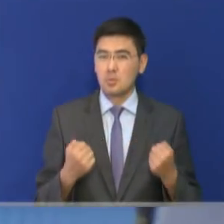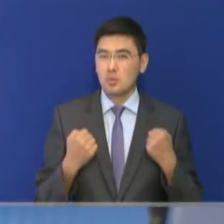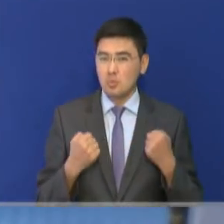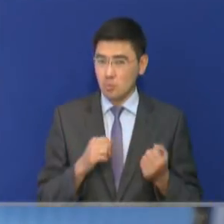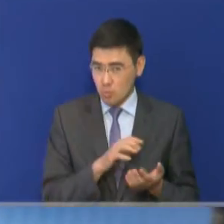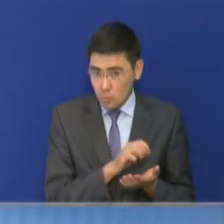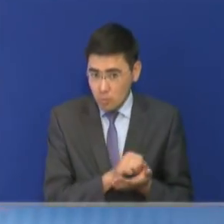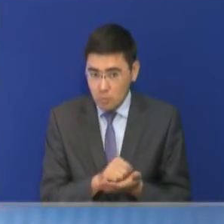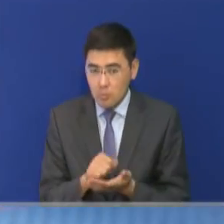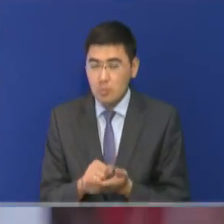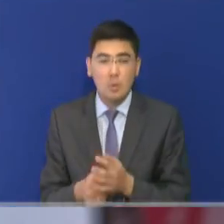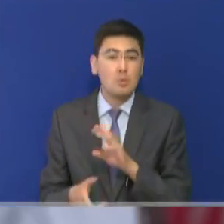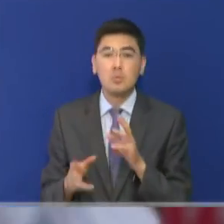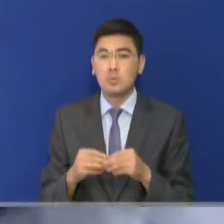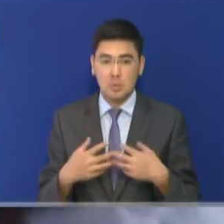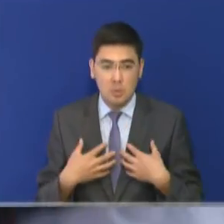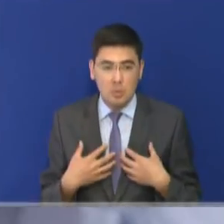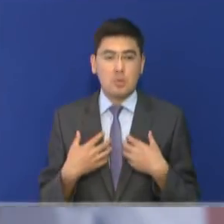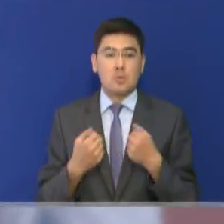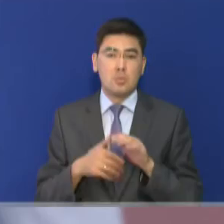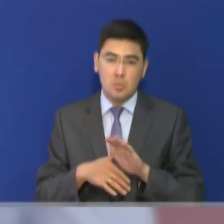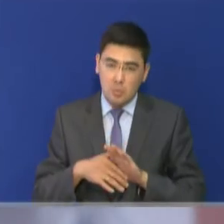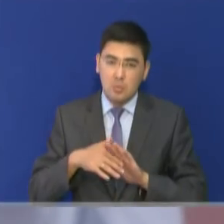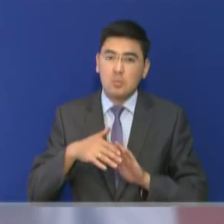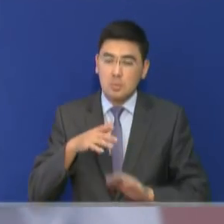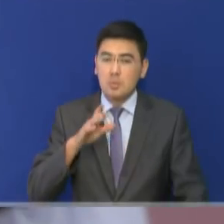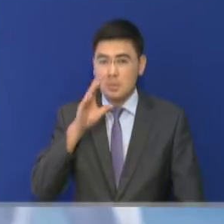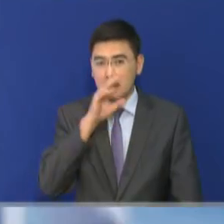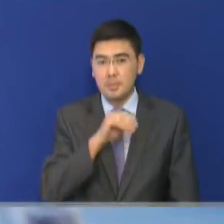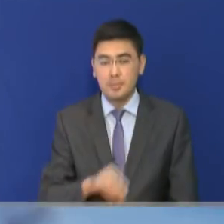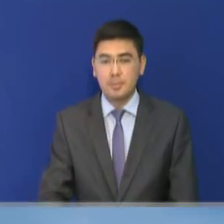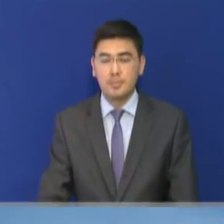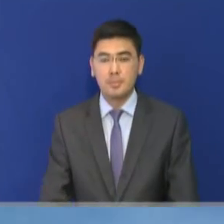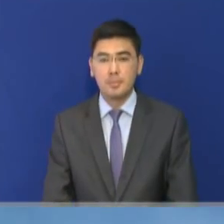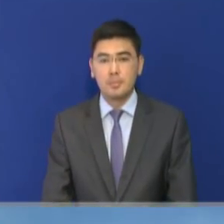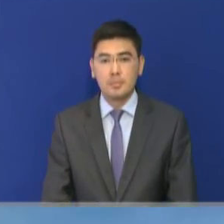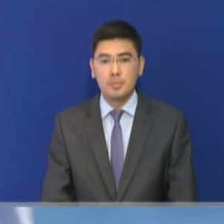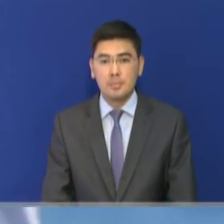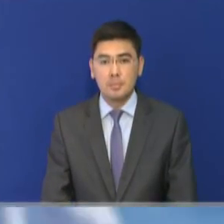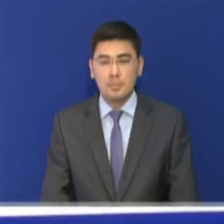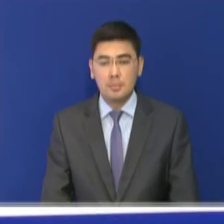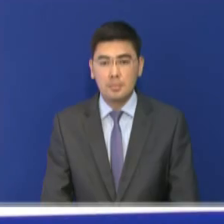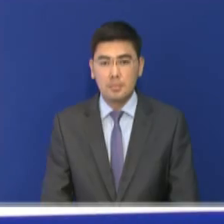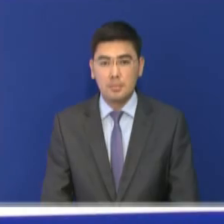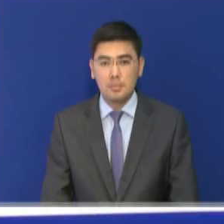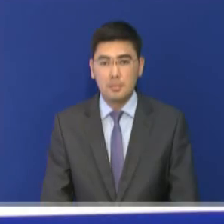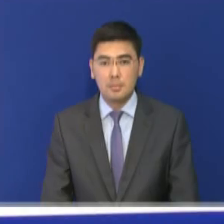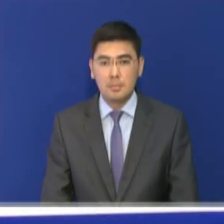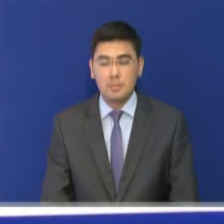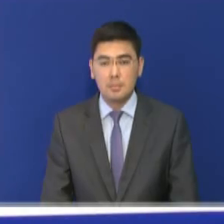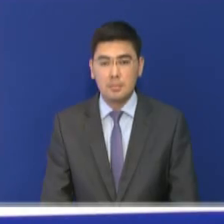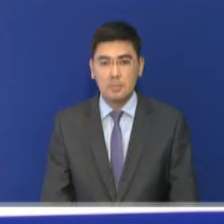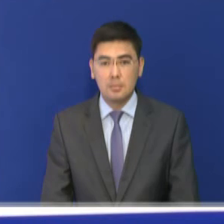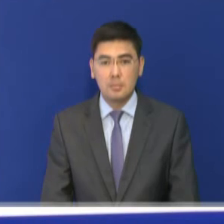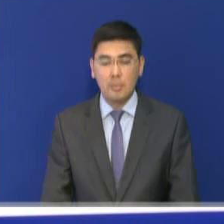спортом положительно сказывается на здоровье человека. Самат Секенов, Фатима Айдын, Жаксалык Серикбек.